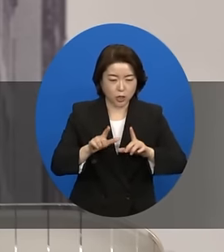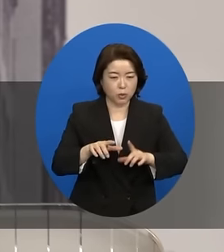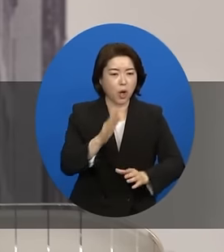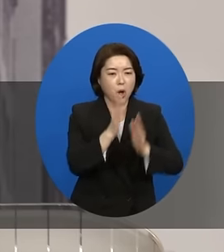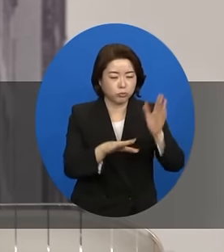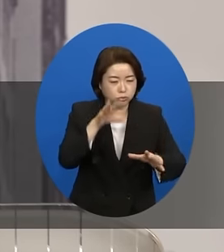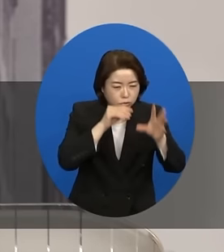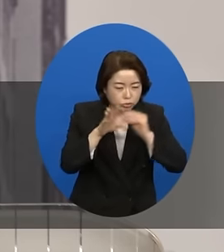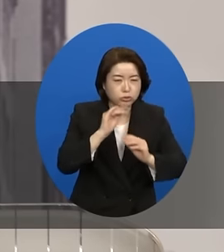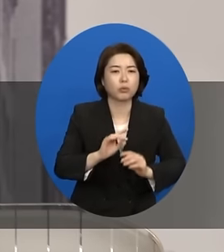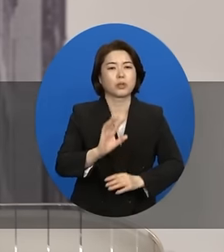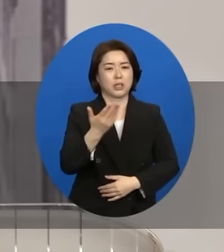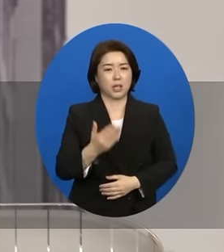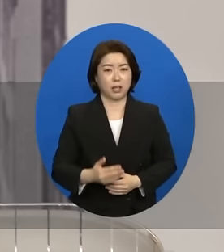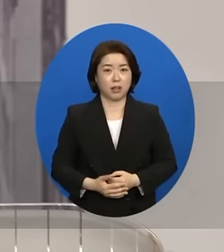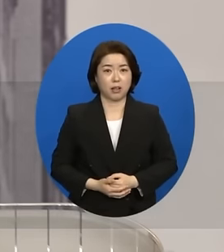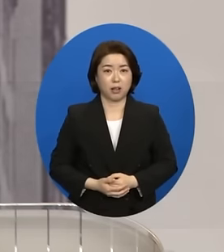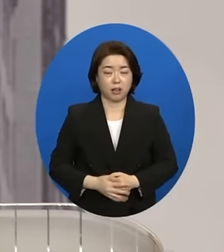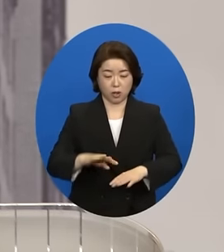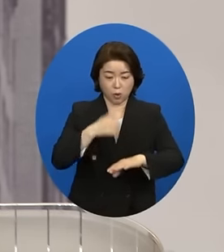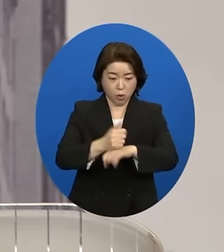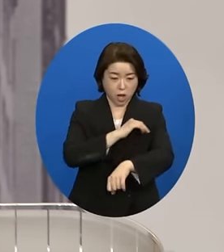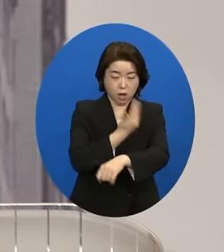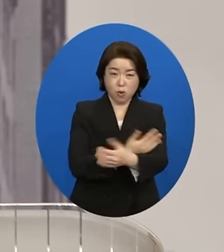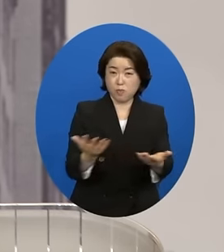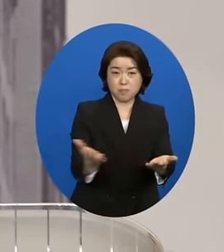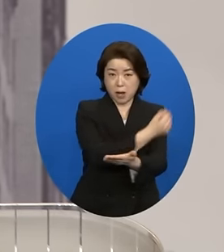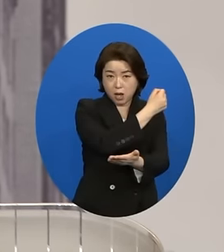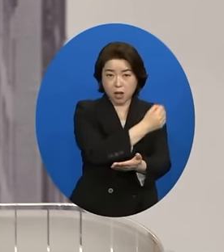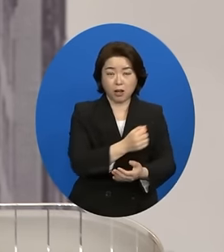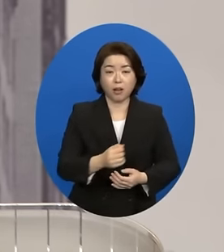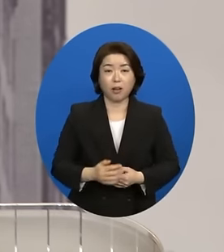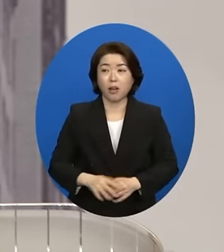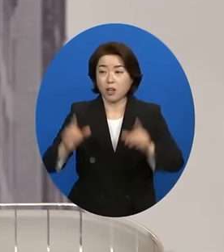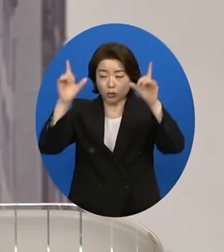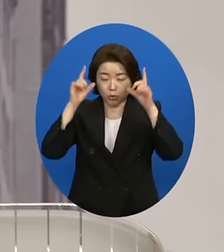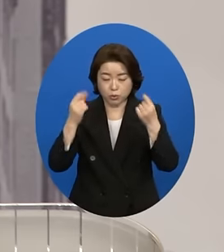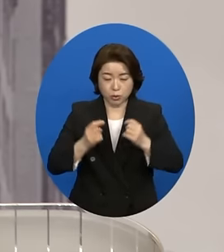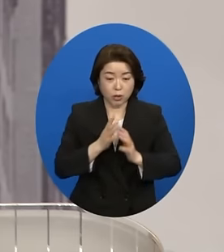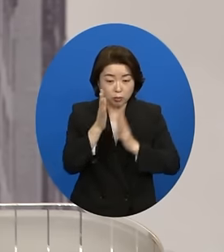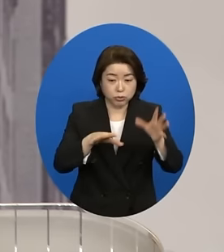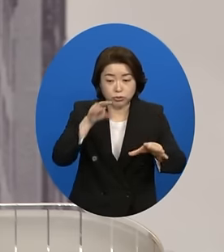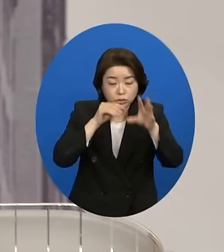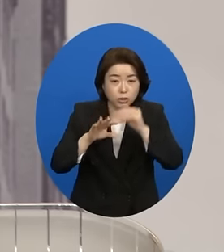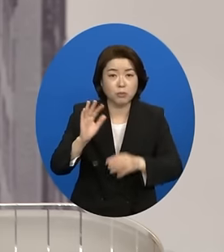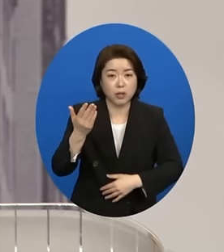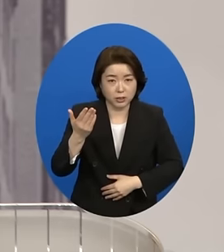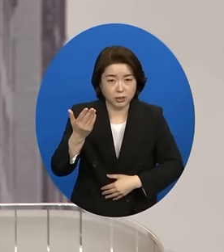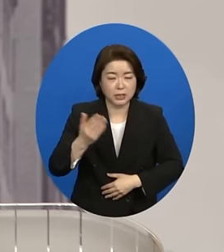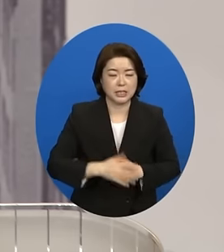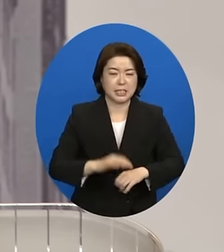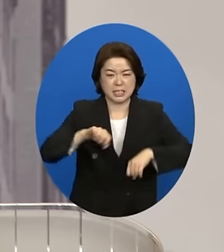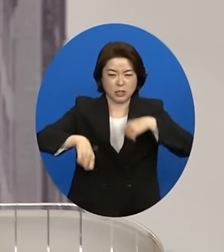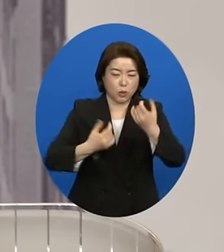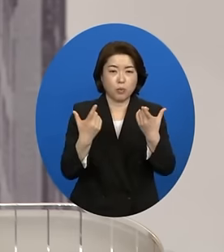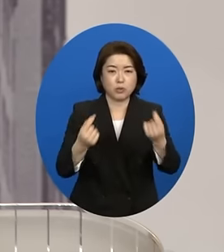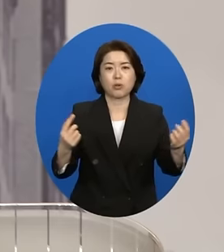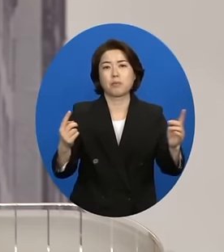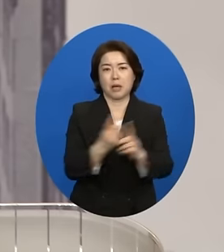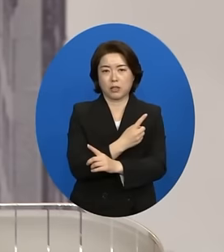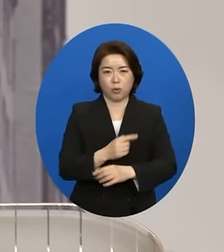먹을 것이다. 왕권이 떠나가고 소처럼 그렇게 풀을 먹게 되어지는 짐승과 같이 바뀌었다는